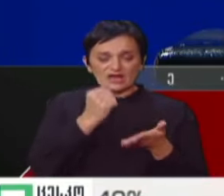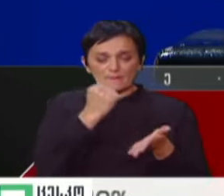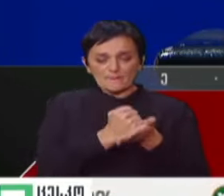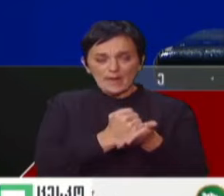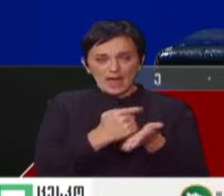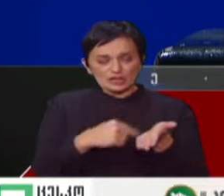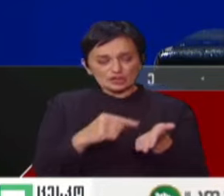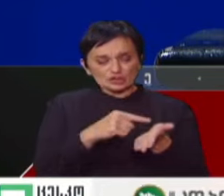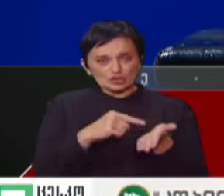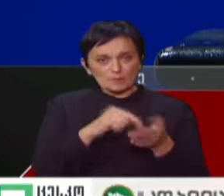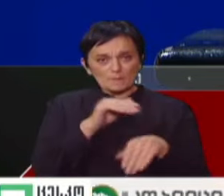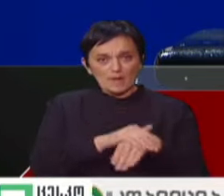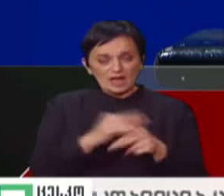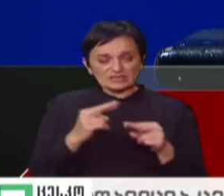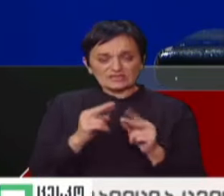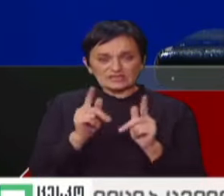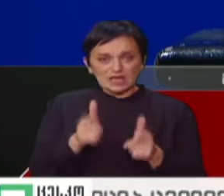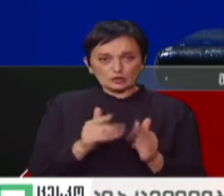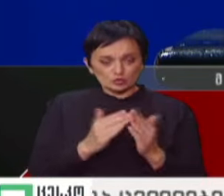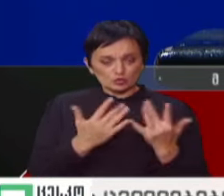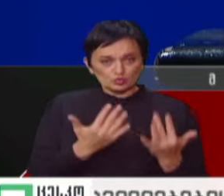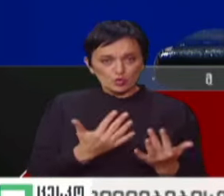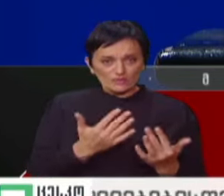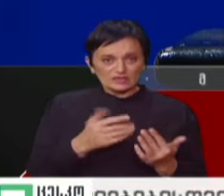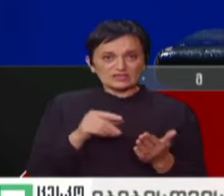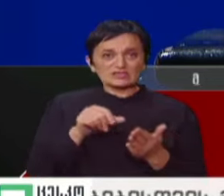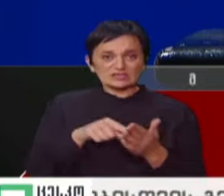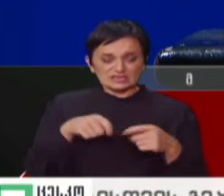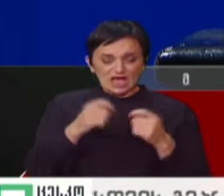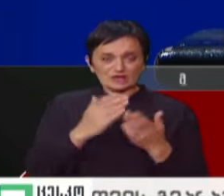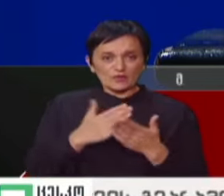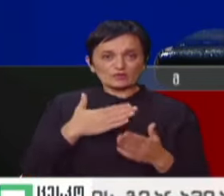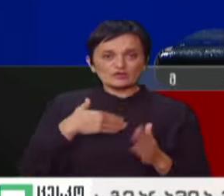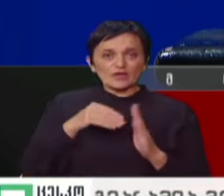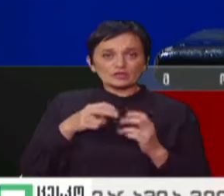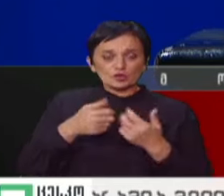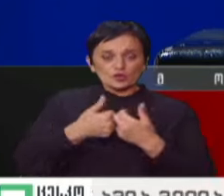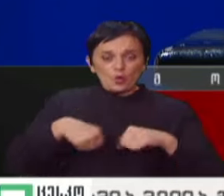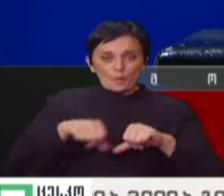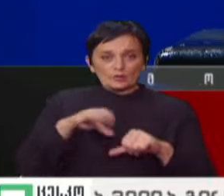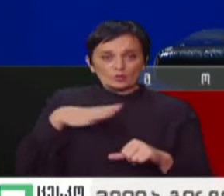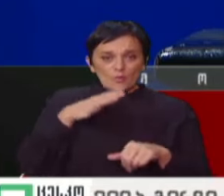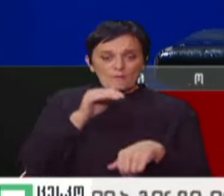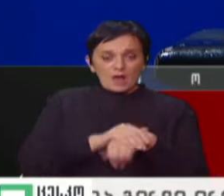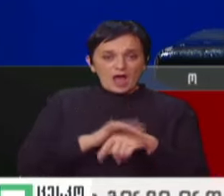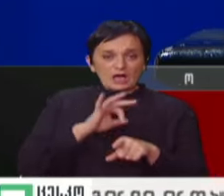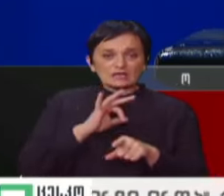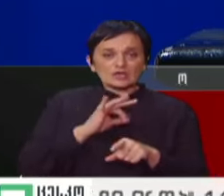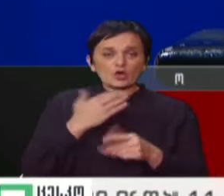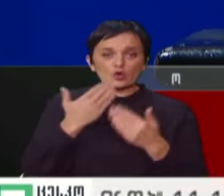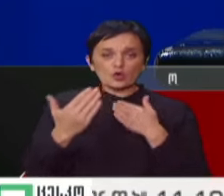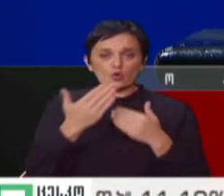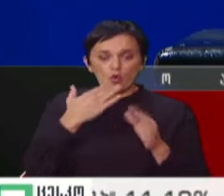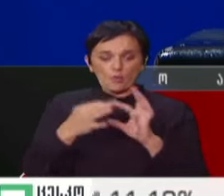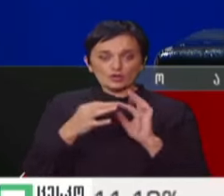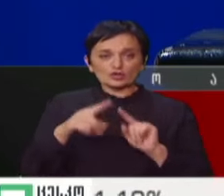arsebobis faktis dadasturebas rats ratkma unda da zarmoadgens dargvebas chven saulko sarcheon komisiastan khonda am faktan dakavshirebit komunikatsia